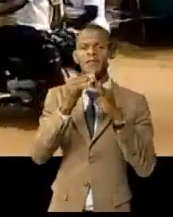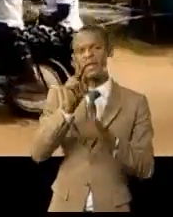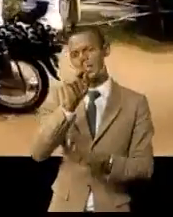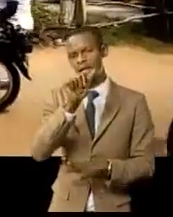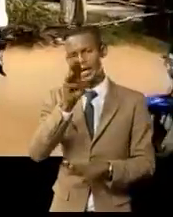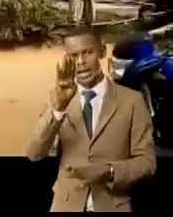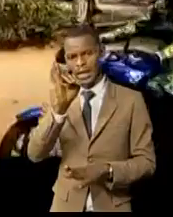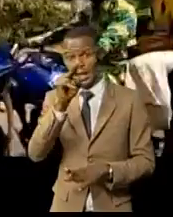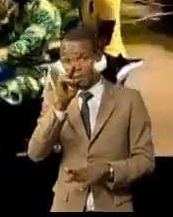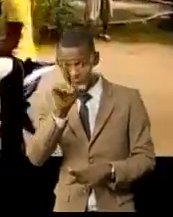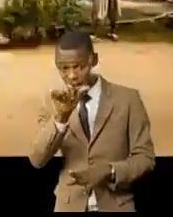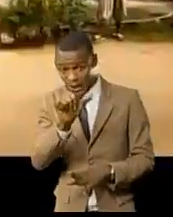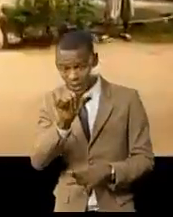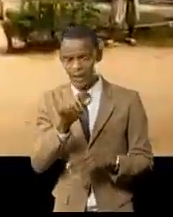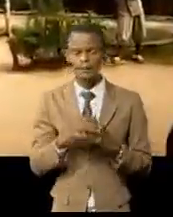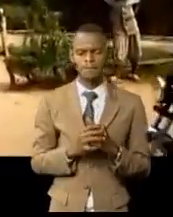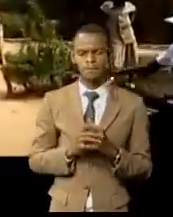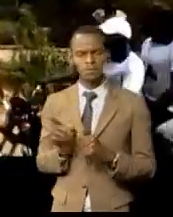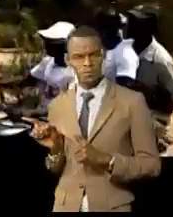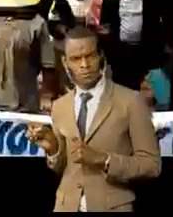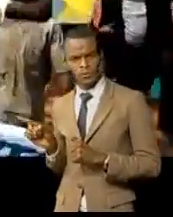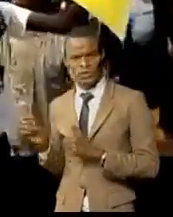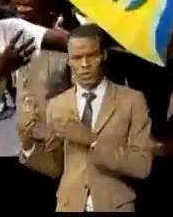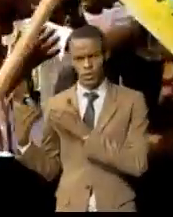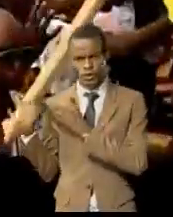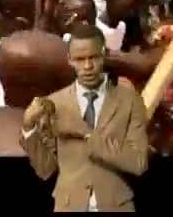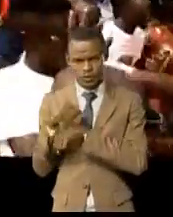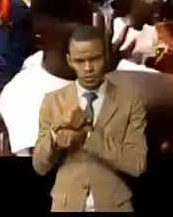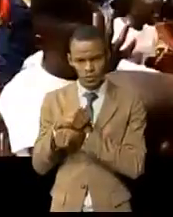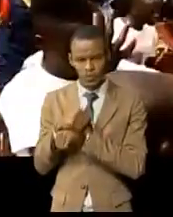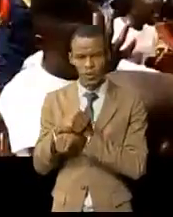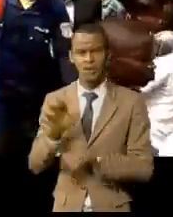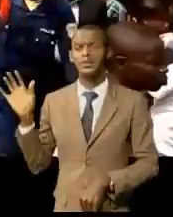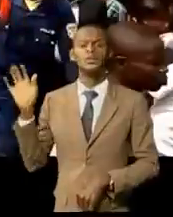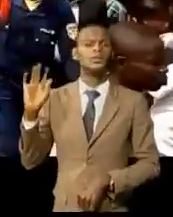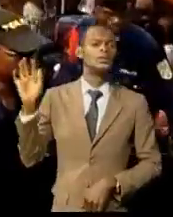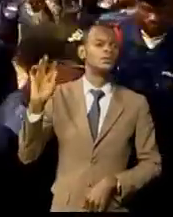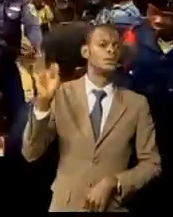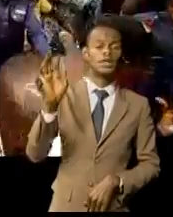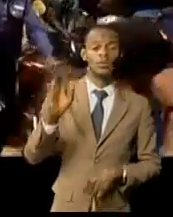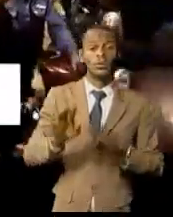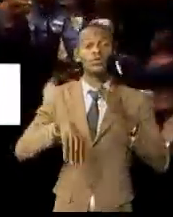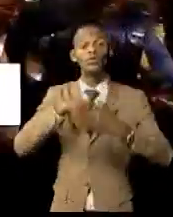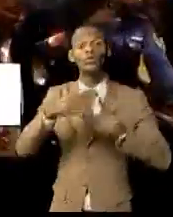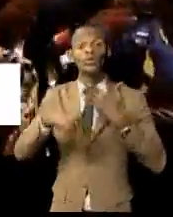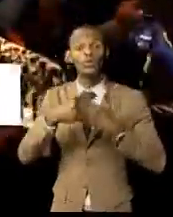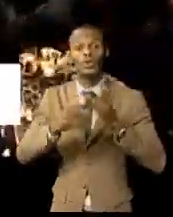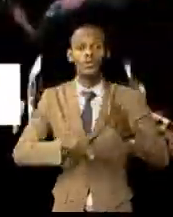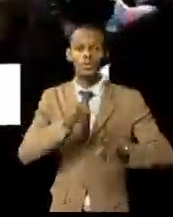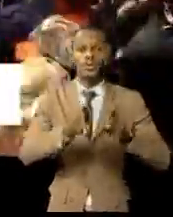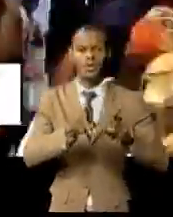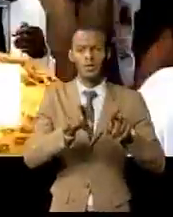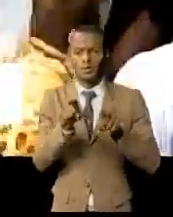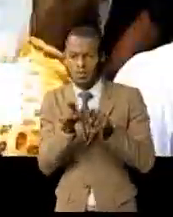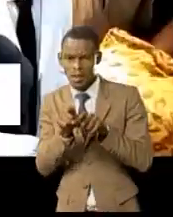Signalons que Yakaombo Lumpungu IV a salué toute la population ainsi que tous les chefs coutumiers qui l'ont accueilli en